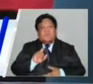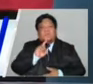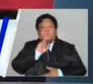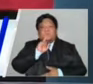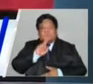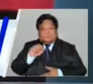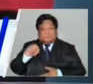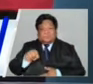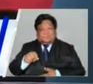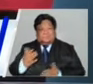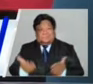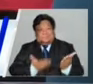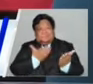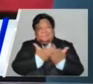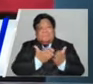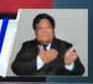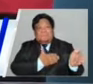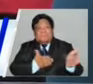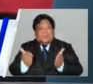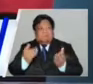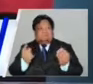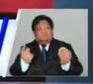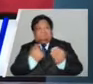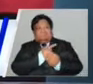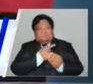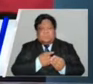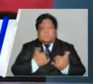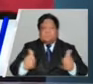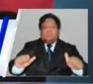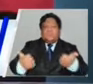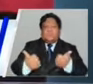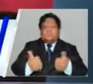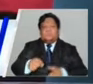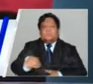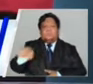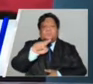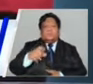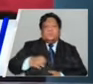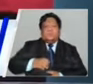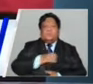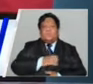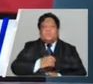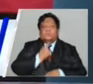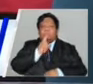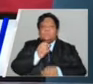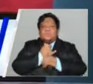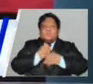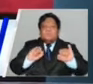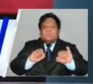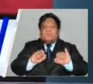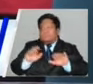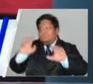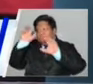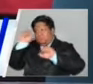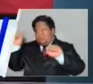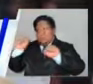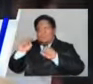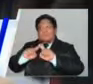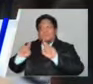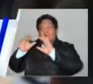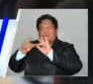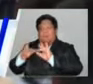its independence, to show that it can stand on the side of the people kahit ang presidente iba pa ang sinasabi at